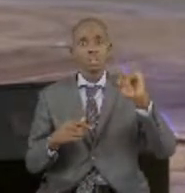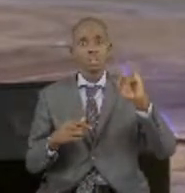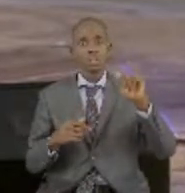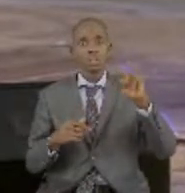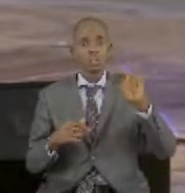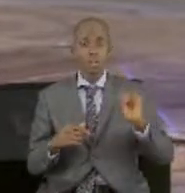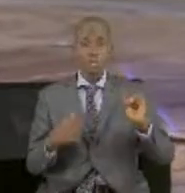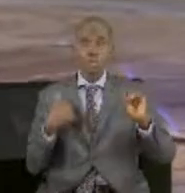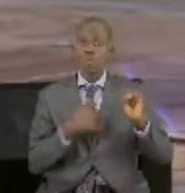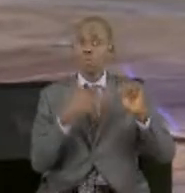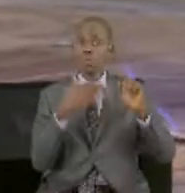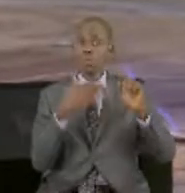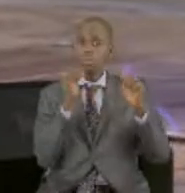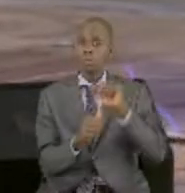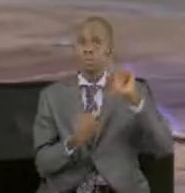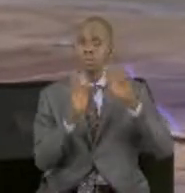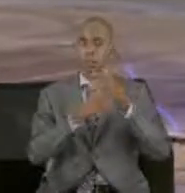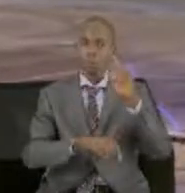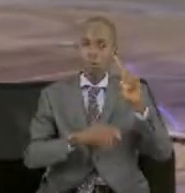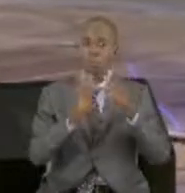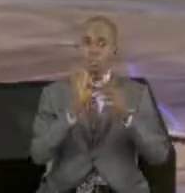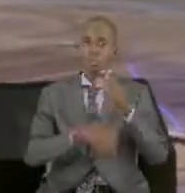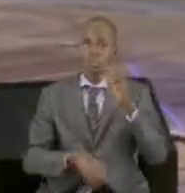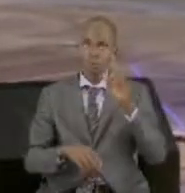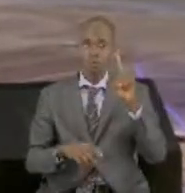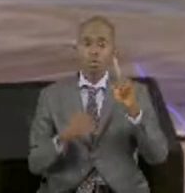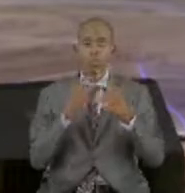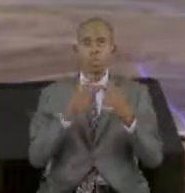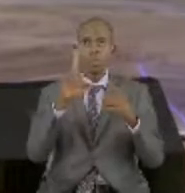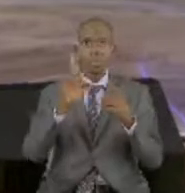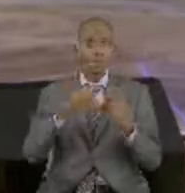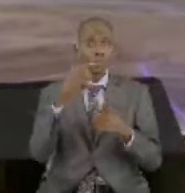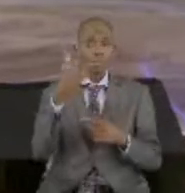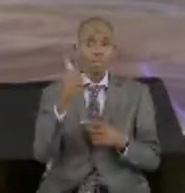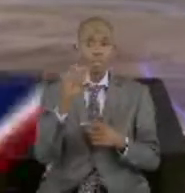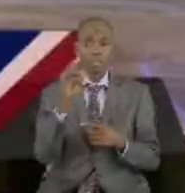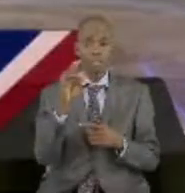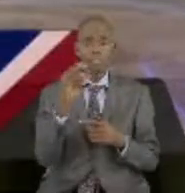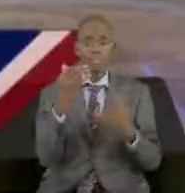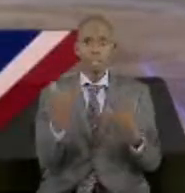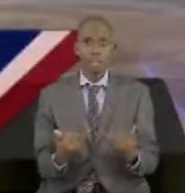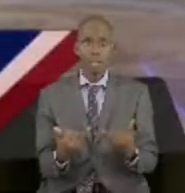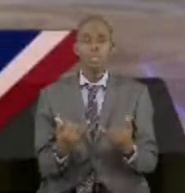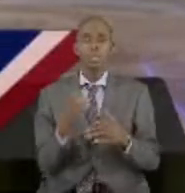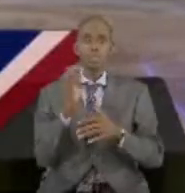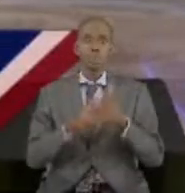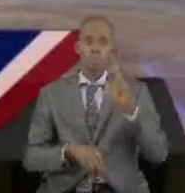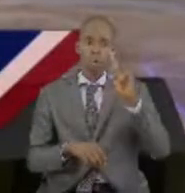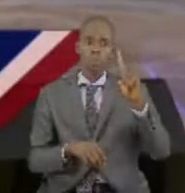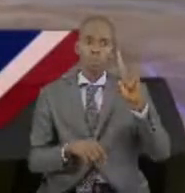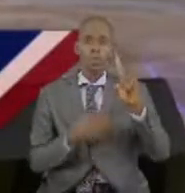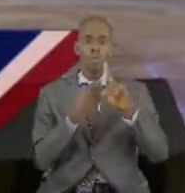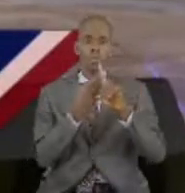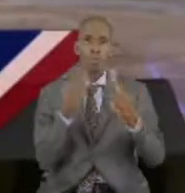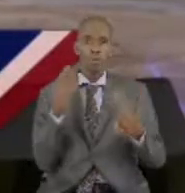chapitre 1 au chapitre de chapiteau au bape adversaires au verset 6 16 heures